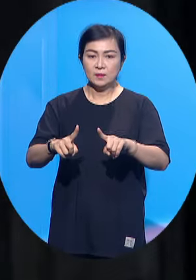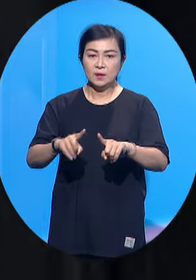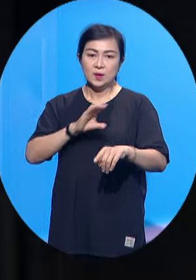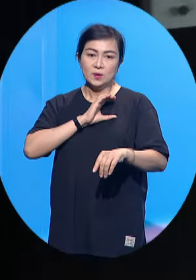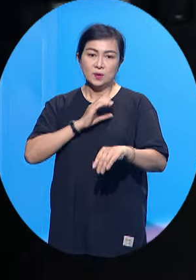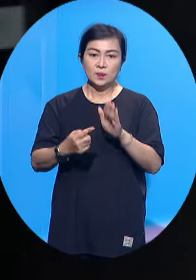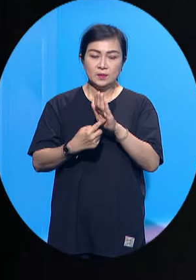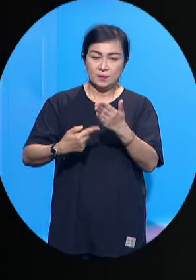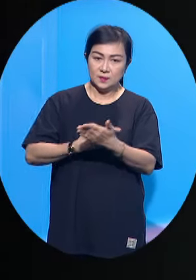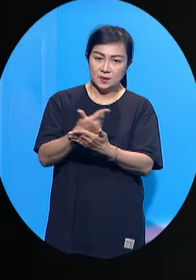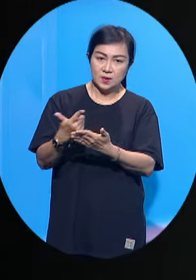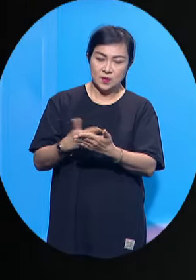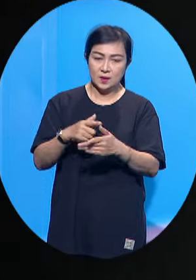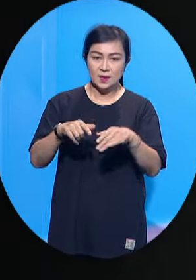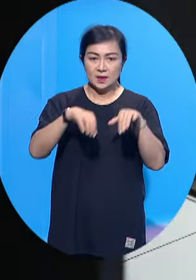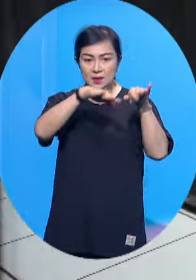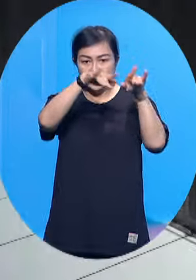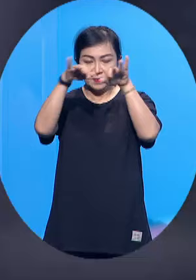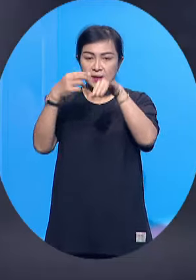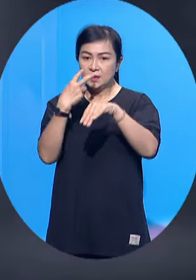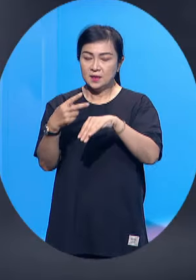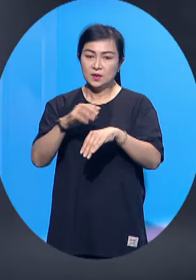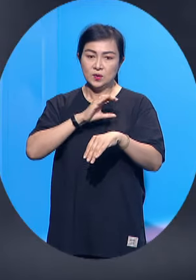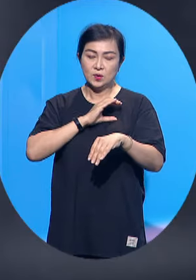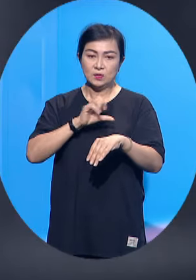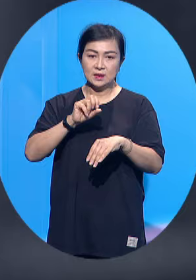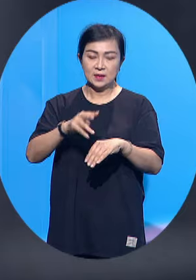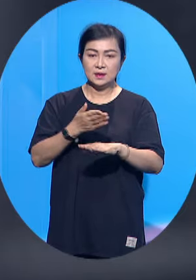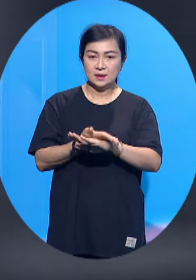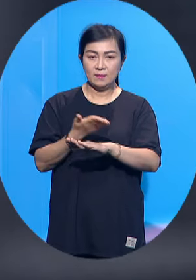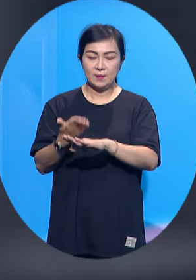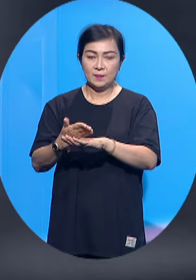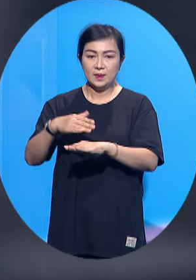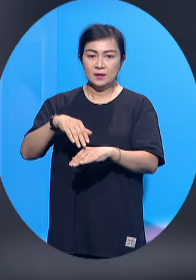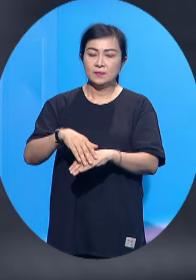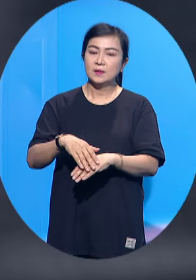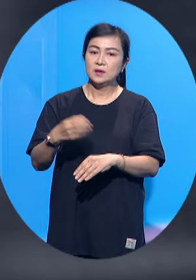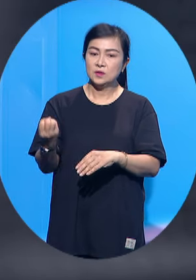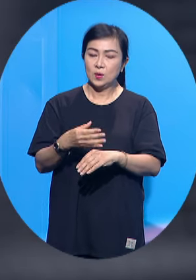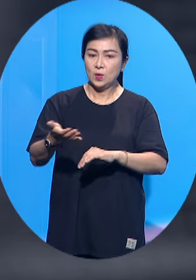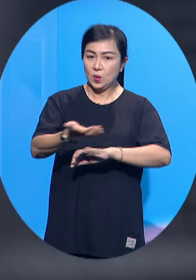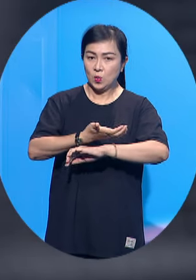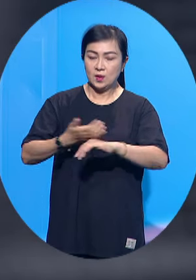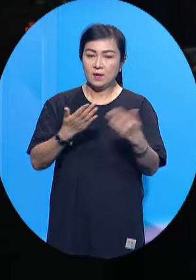lực về trung tâm dữ liệu và điện toán đám mây với tầm nhìn làm chủ hệ sinh thái sản phẩm liên quan đến hạ tầng số quốc gia,